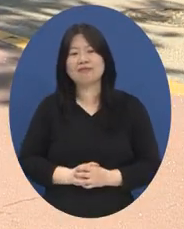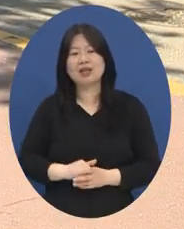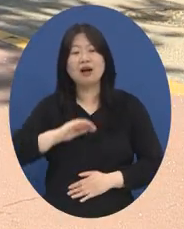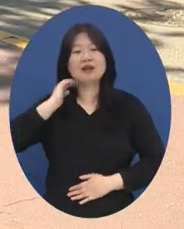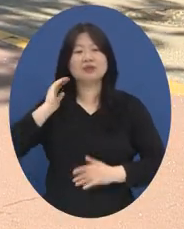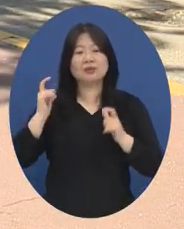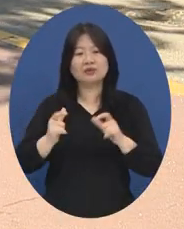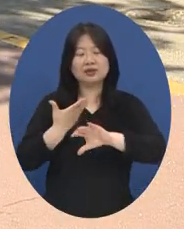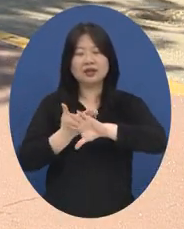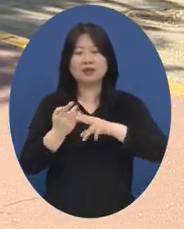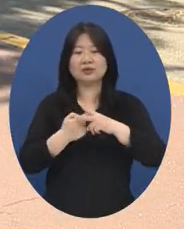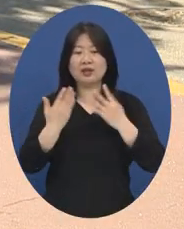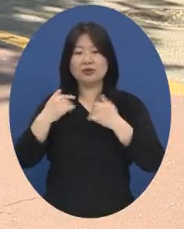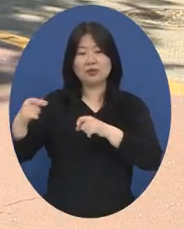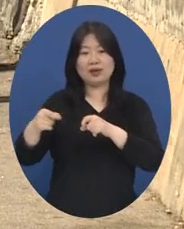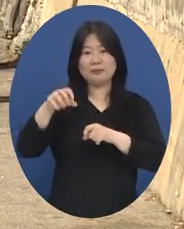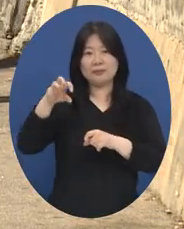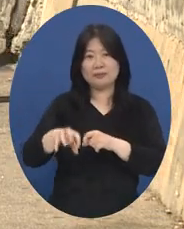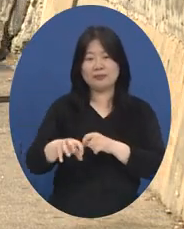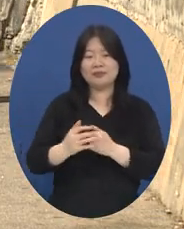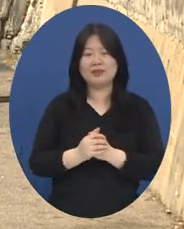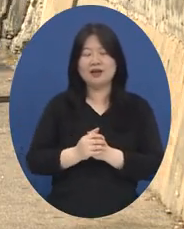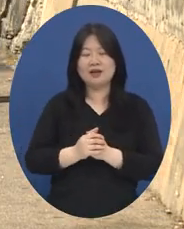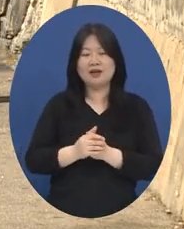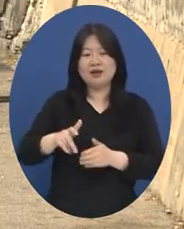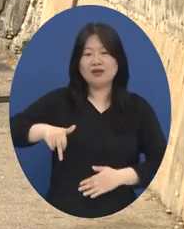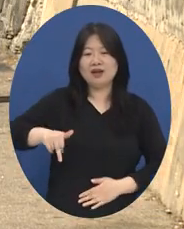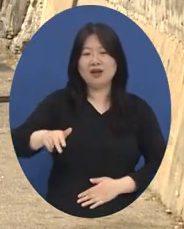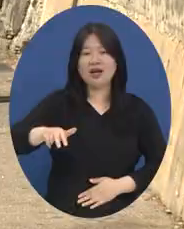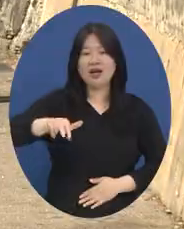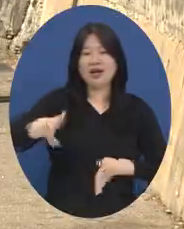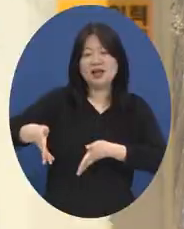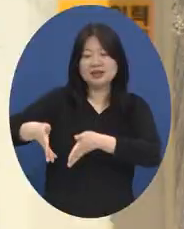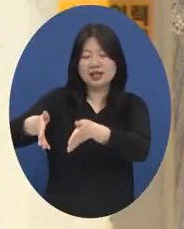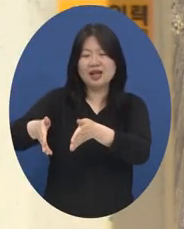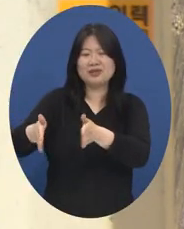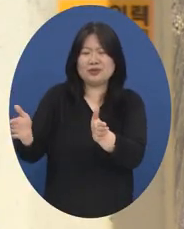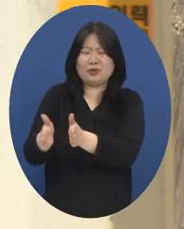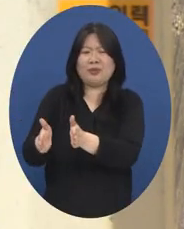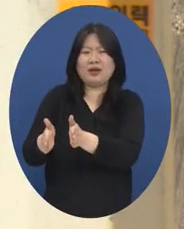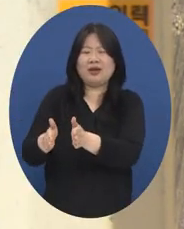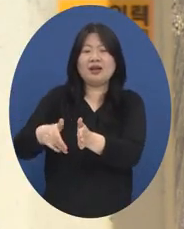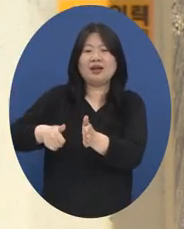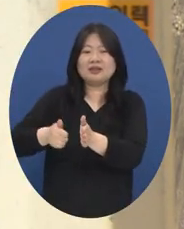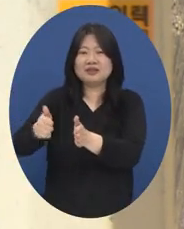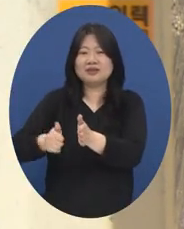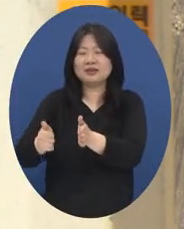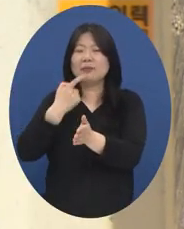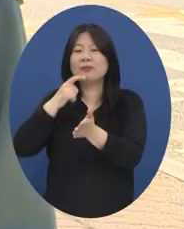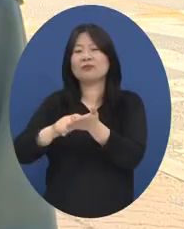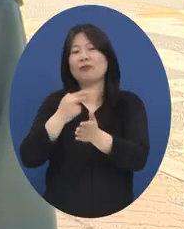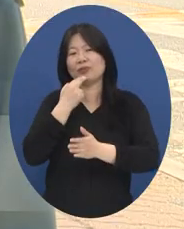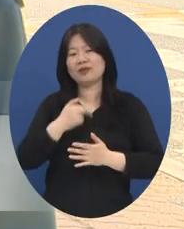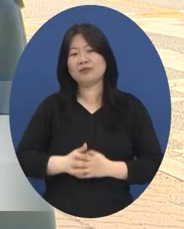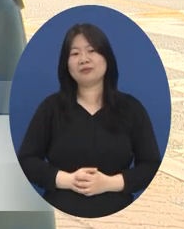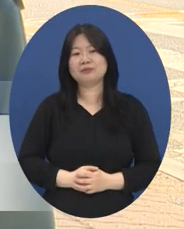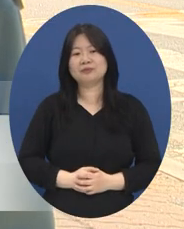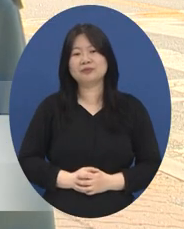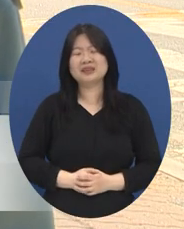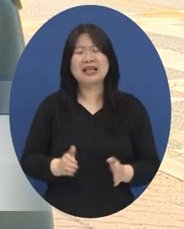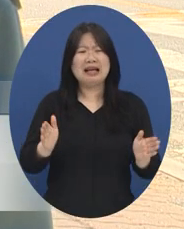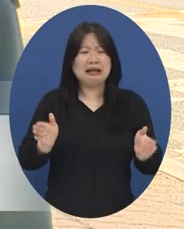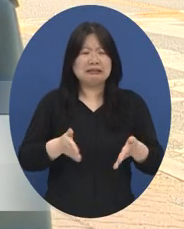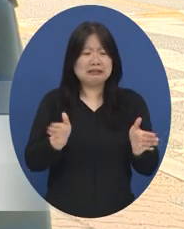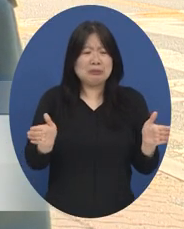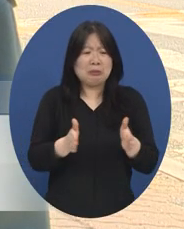의정부에 또 다른 초등학교 앞입니다 보행 녹아 한쪽 편만 마련돼 좁고 통행이 쉽지 않습니다 dd 더 무초